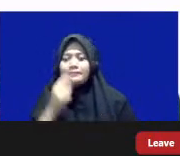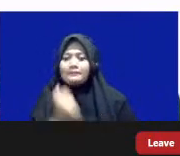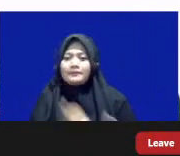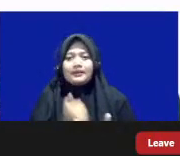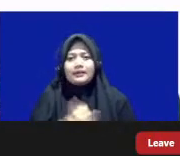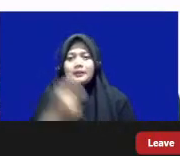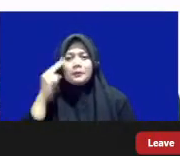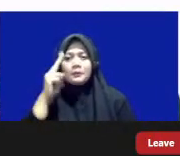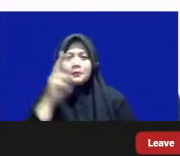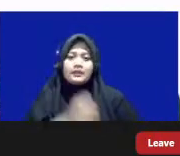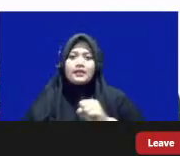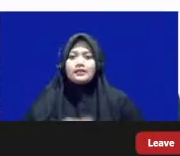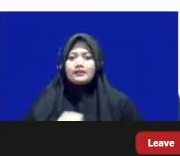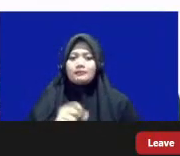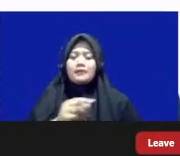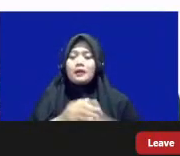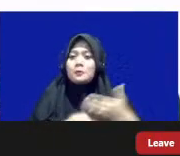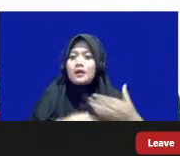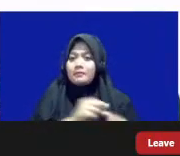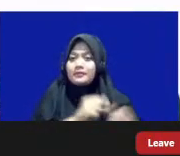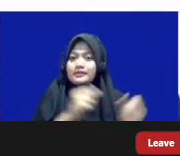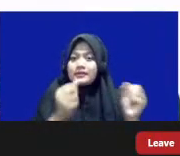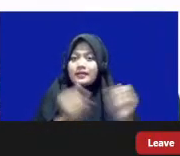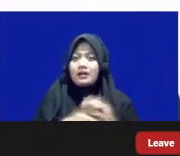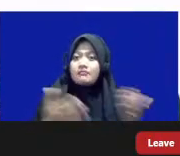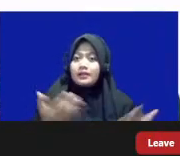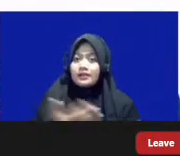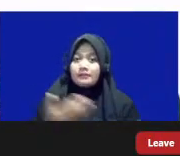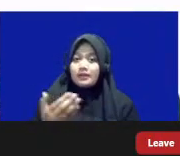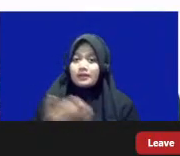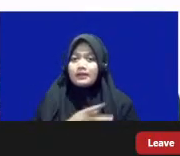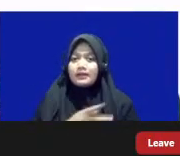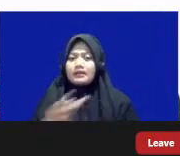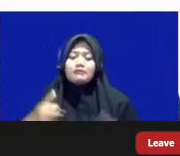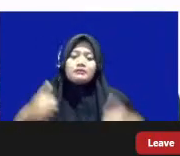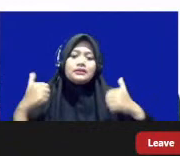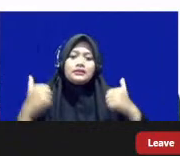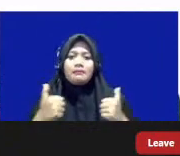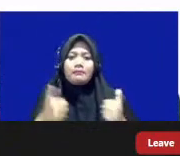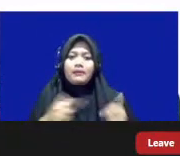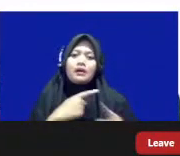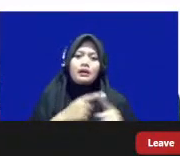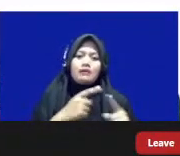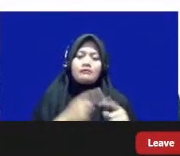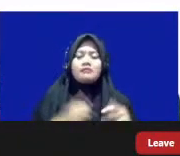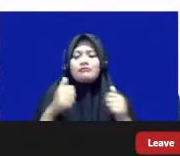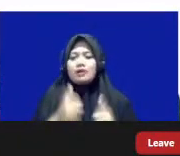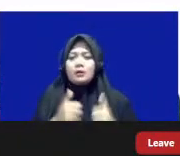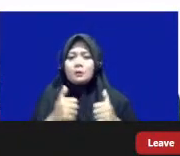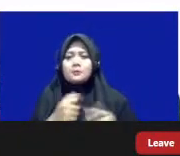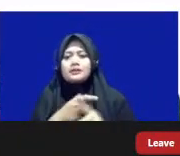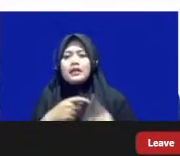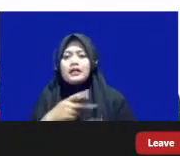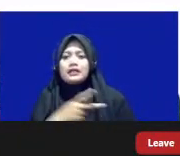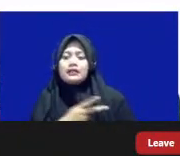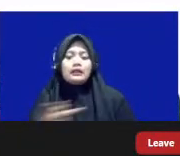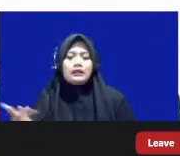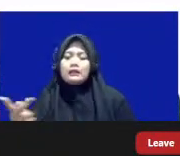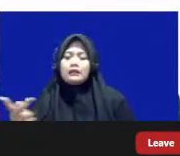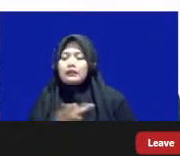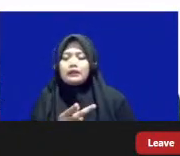kegiatan pelanggaran bencana, bagaimana kita menyiapkan lebih bagus daripada kita